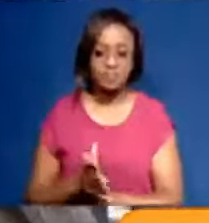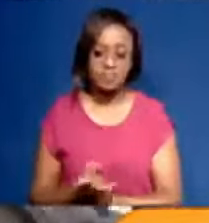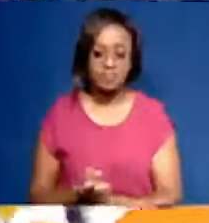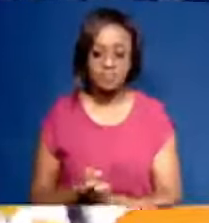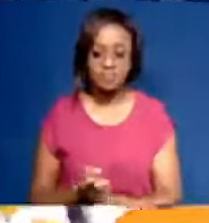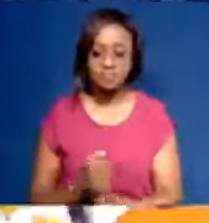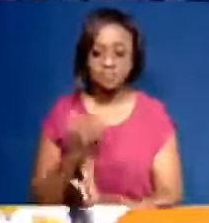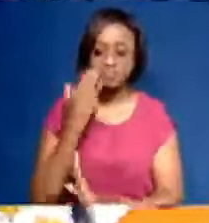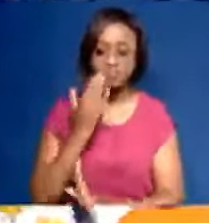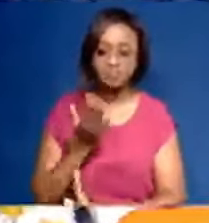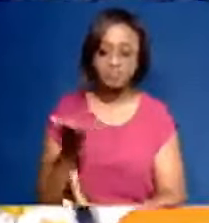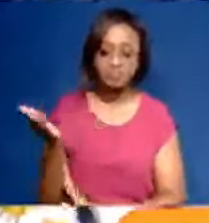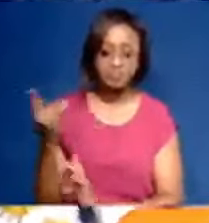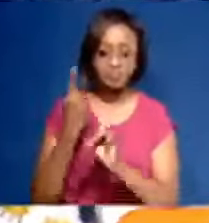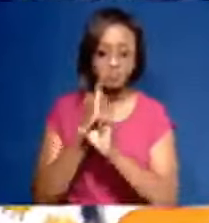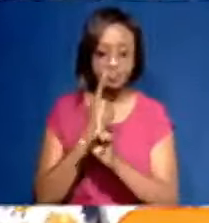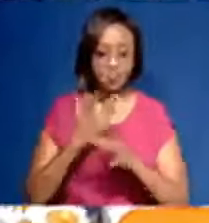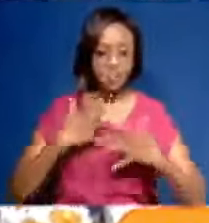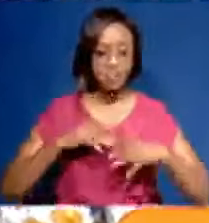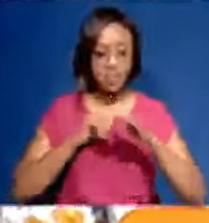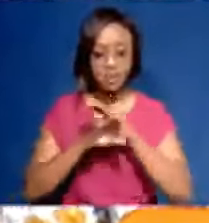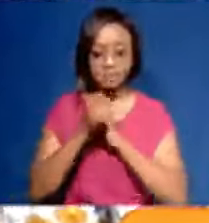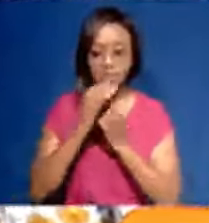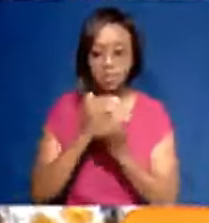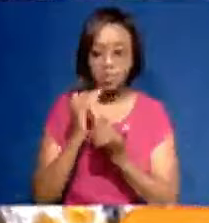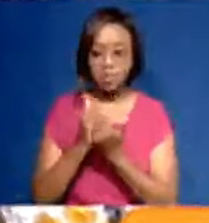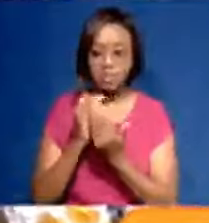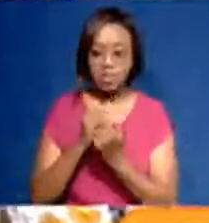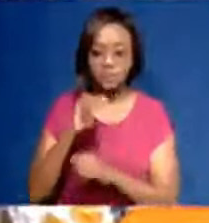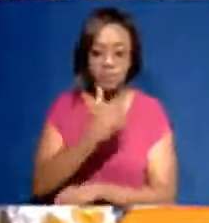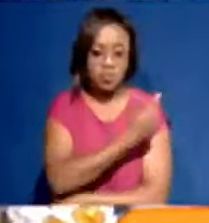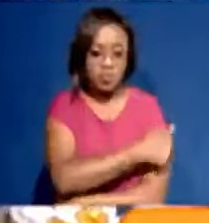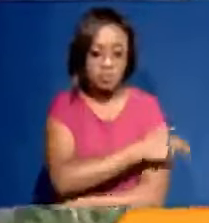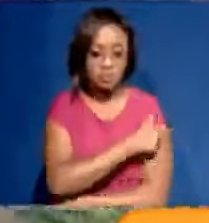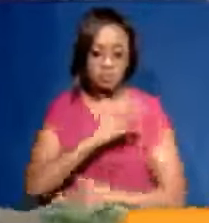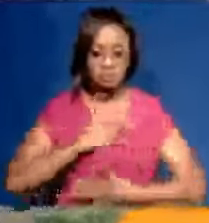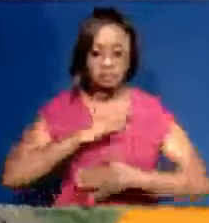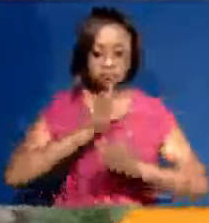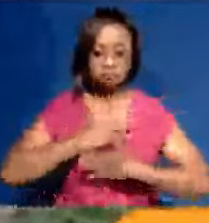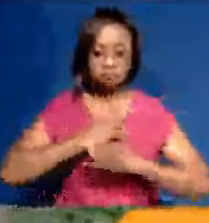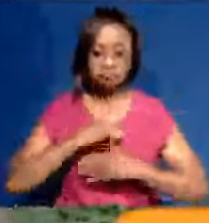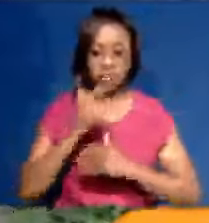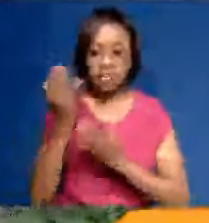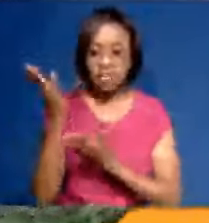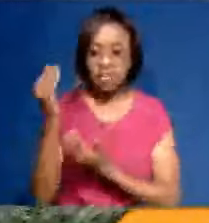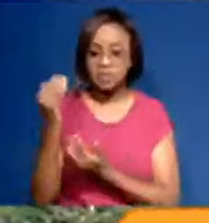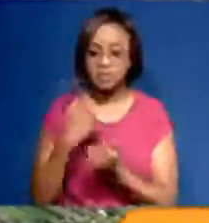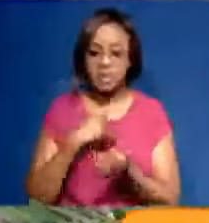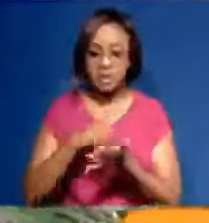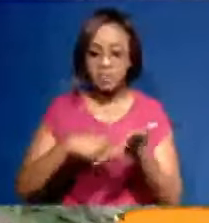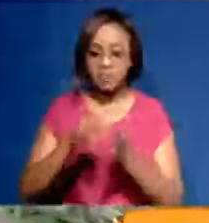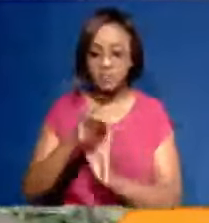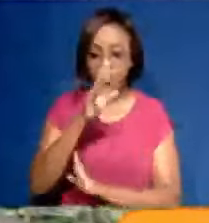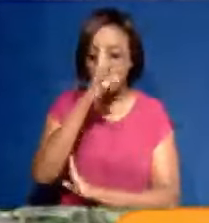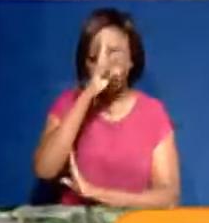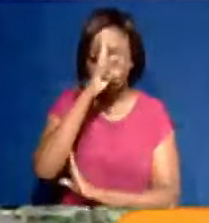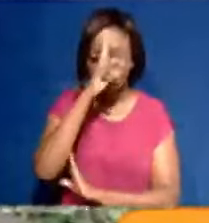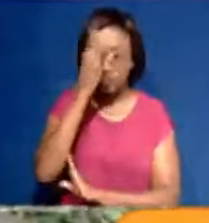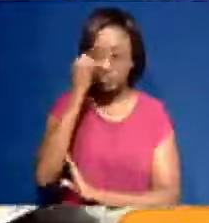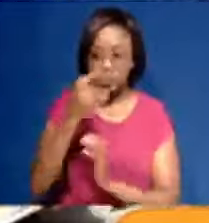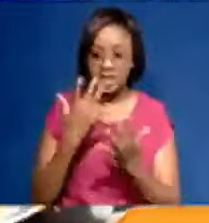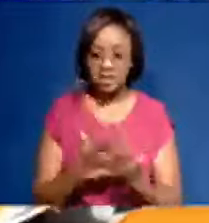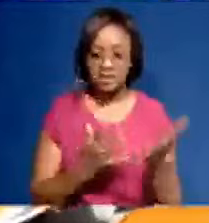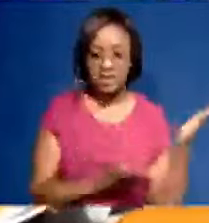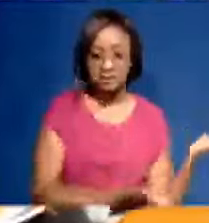Pembeni, baadhi ya manusura waliopokea matibabu na kutoka hospitalini wanasubiri kibali kutoka maafisa wa polisi ili kutoa mizigo